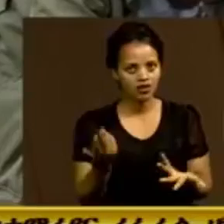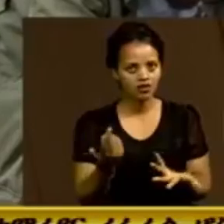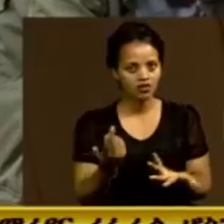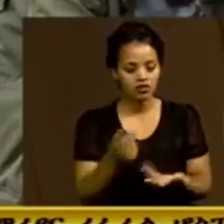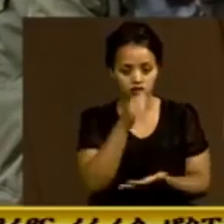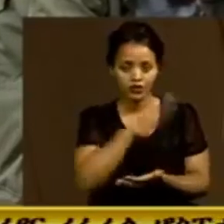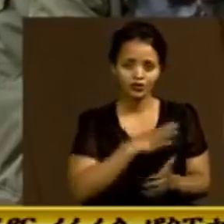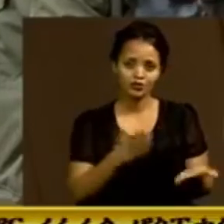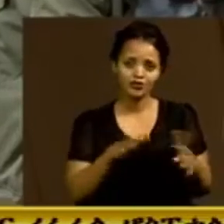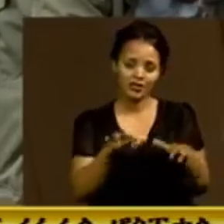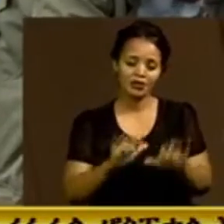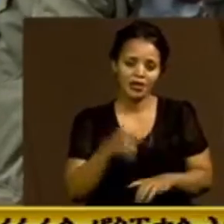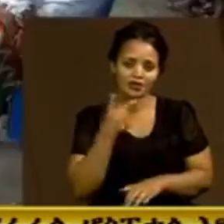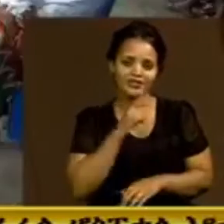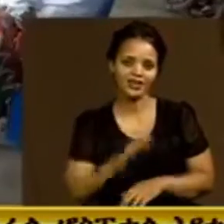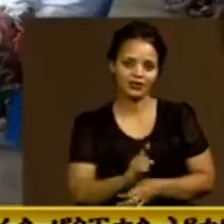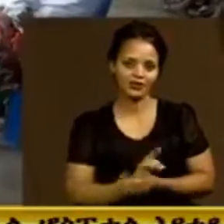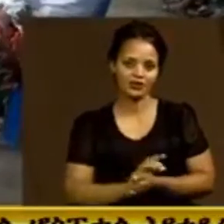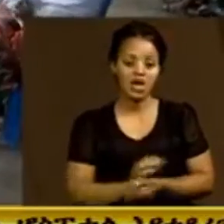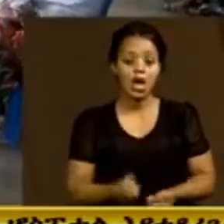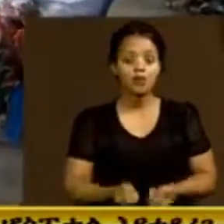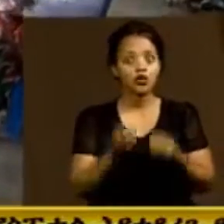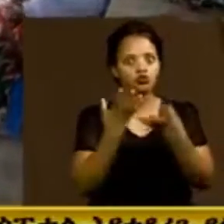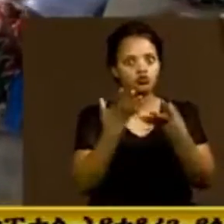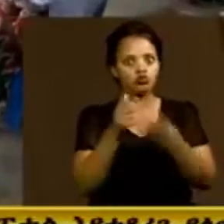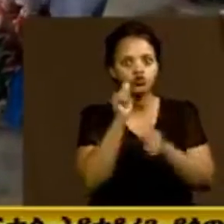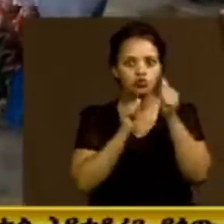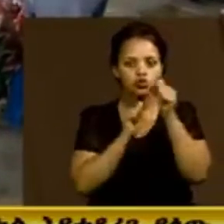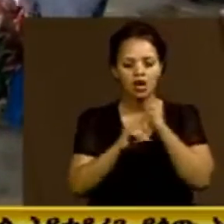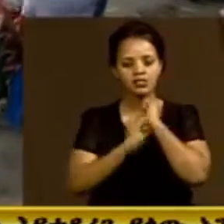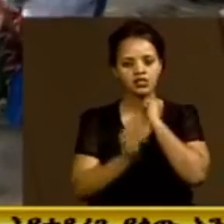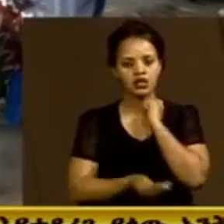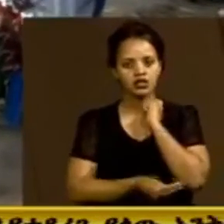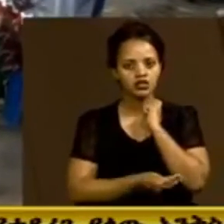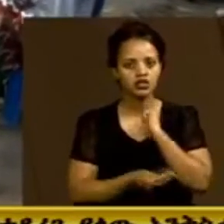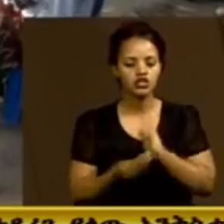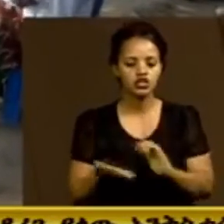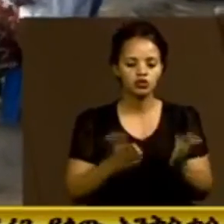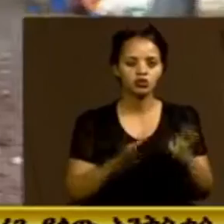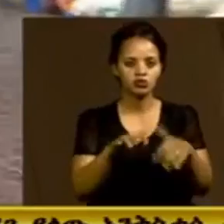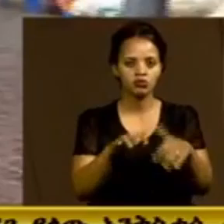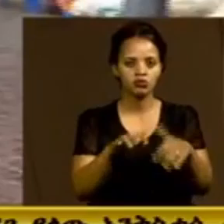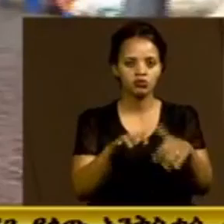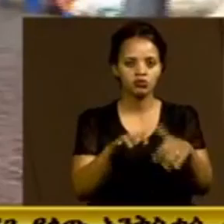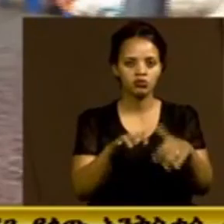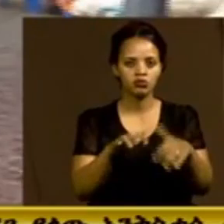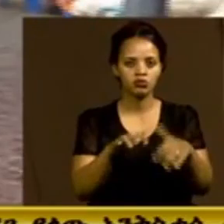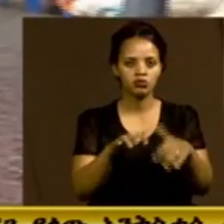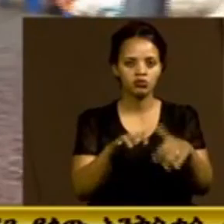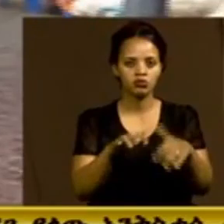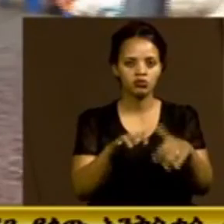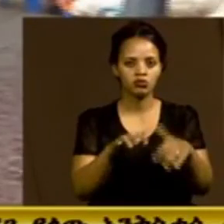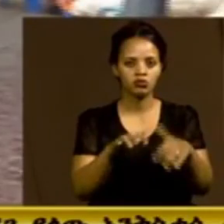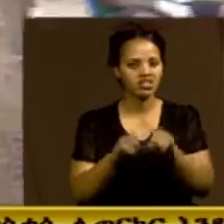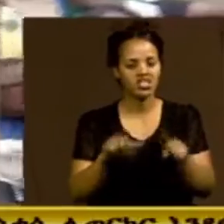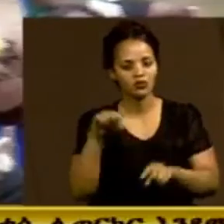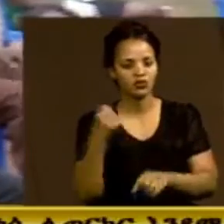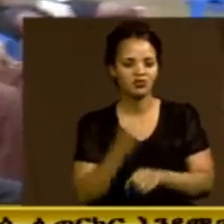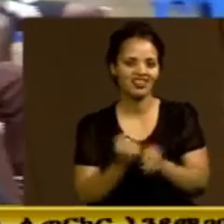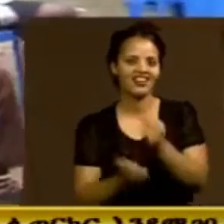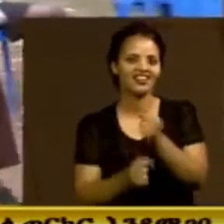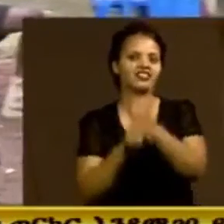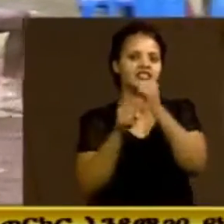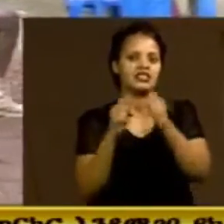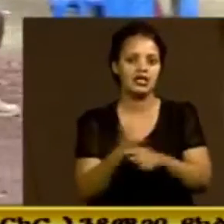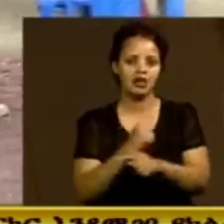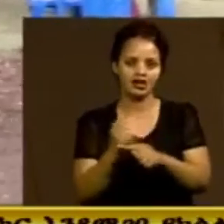ሲሞት ይቀብሩኛል ብዬ ነው እንጂ። የአብዛኞቹ እድሮች አመሰራረት ሲሞቱ መቅበርን መሰረት ያደረገ ቢሆንም አሁን አሁን ሌሎች የመደጋገፍ